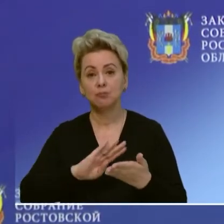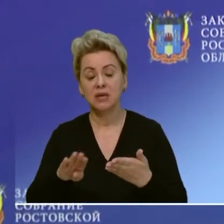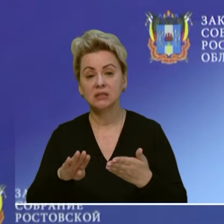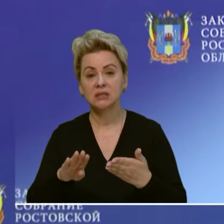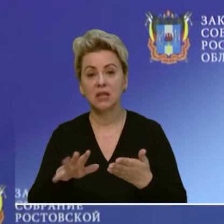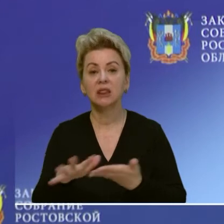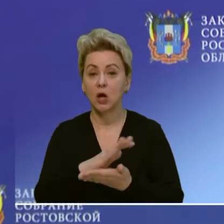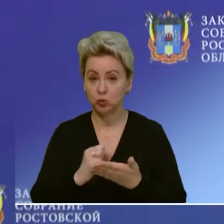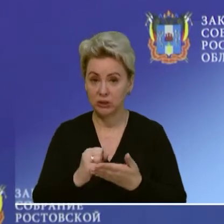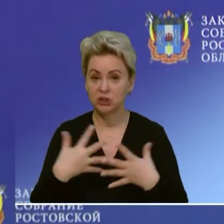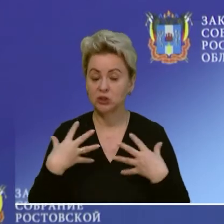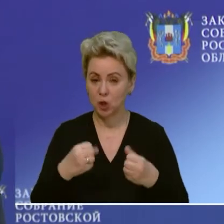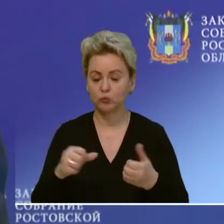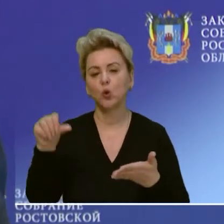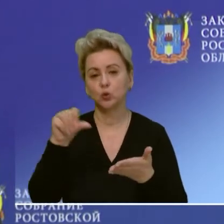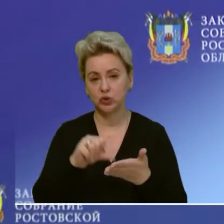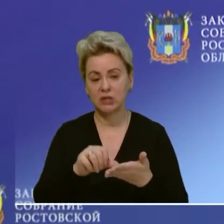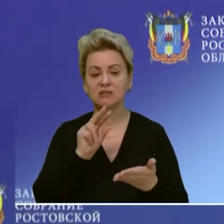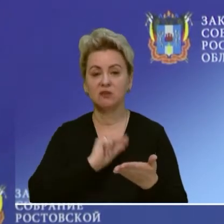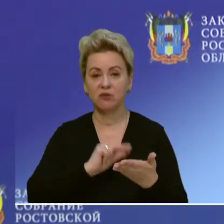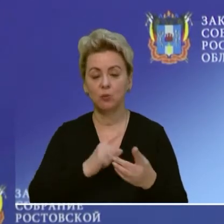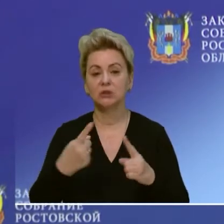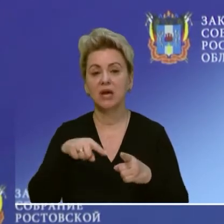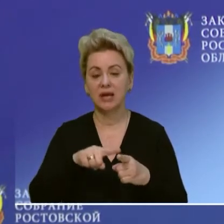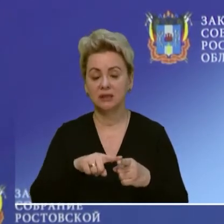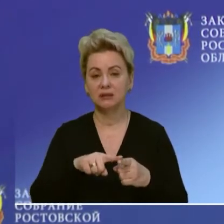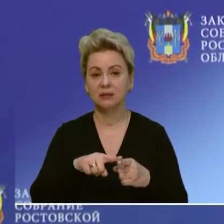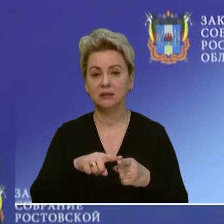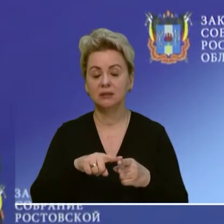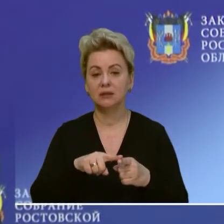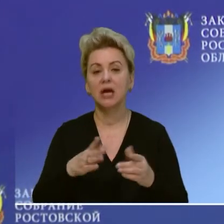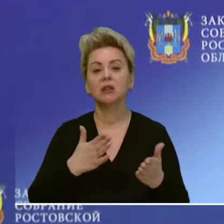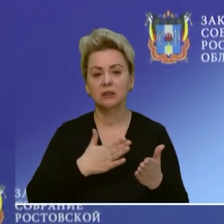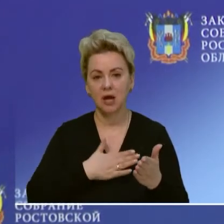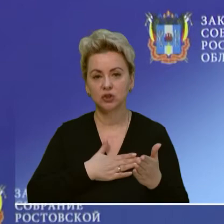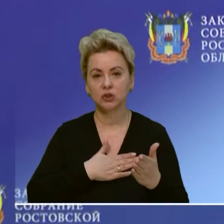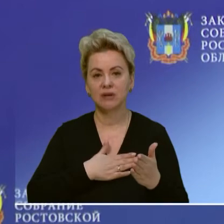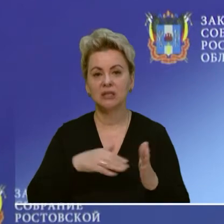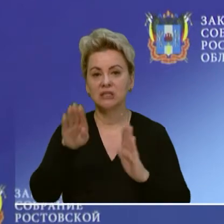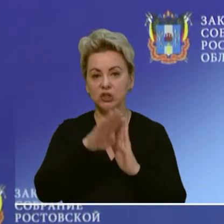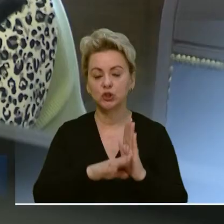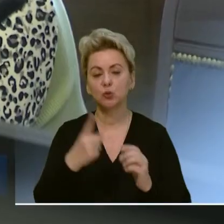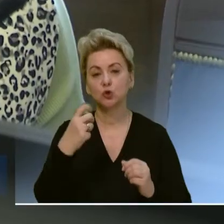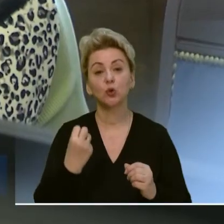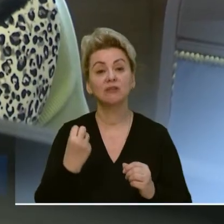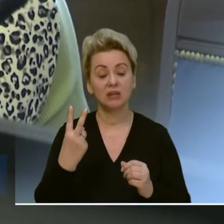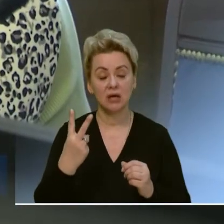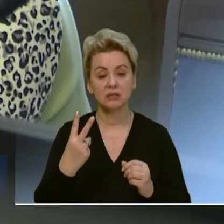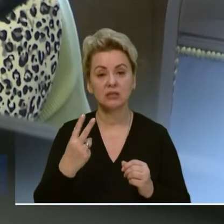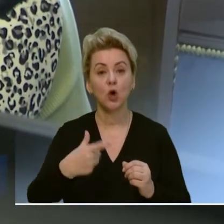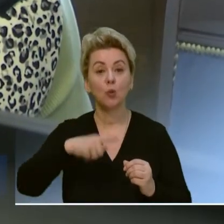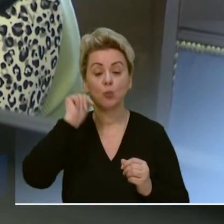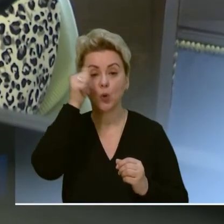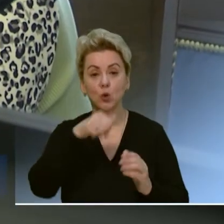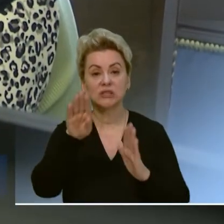всяких физических изъянов, участвовать в работе вот этого нашего системы 112. В